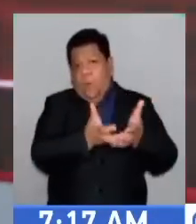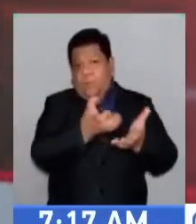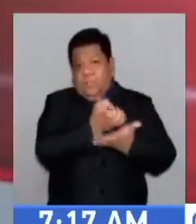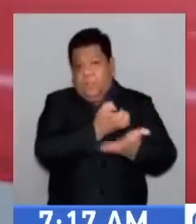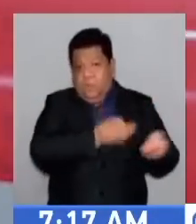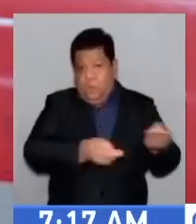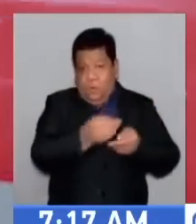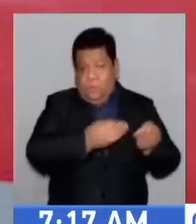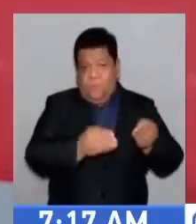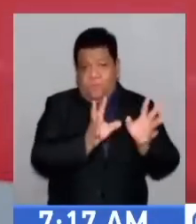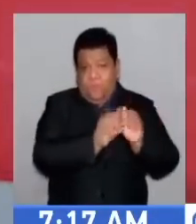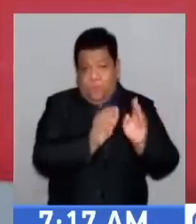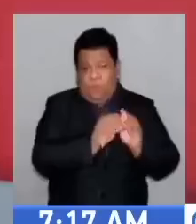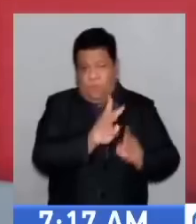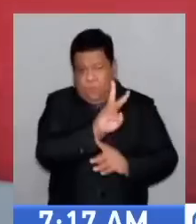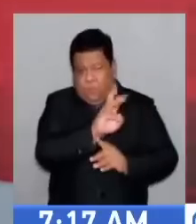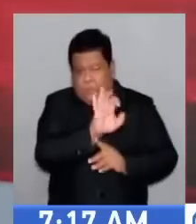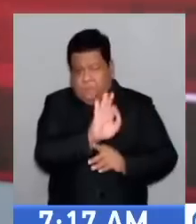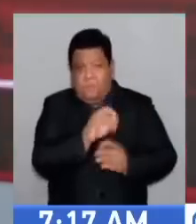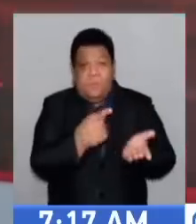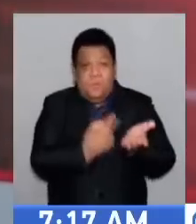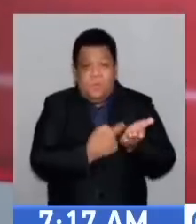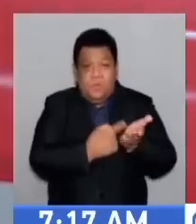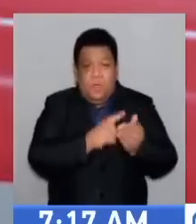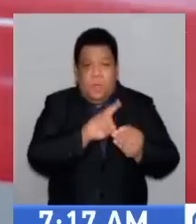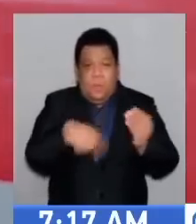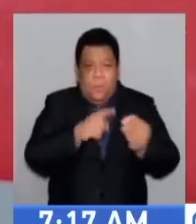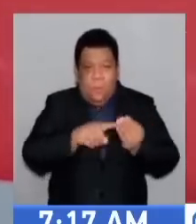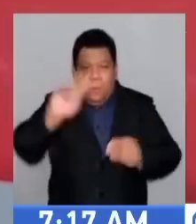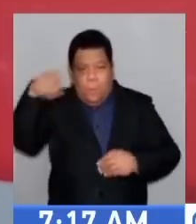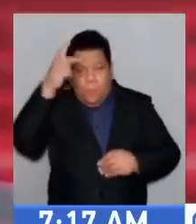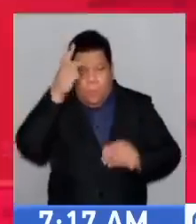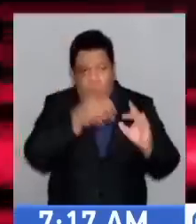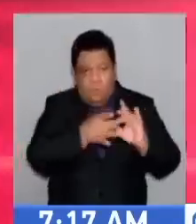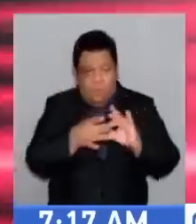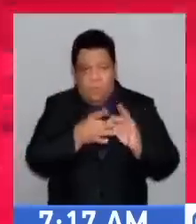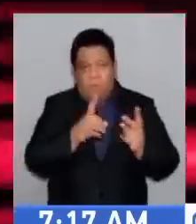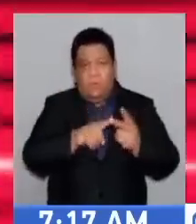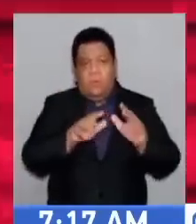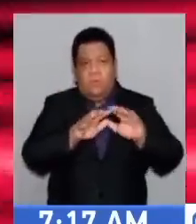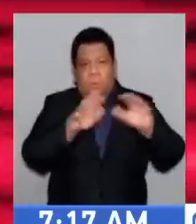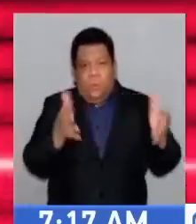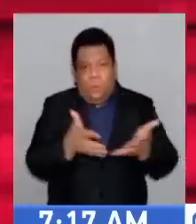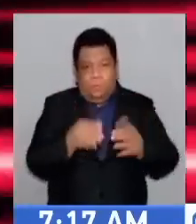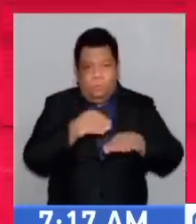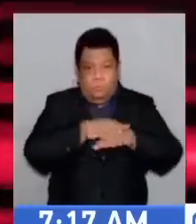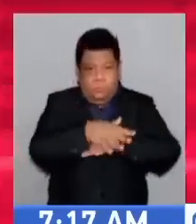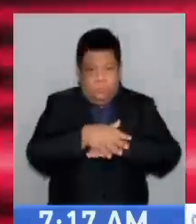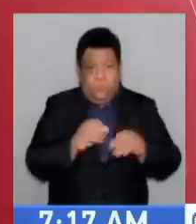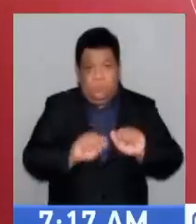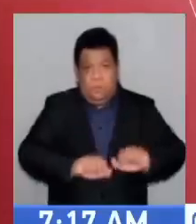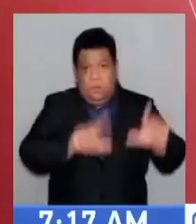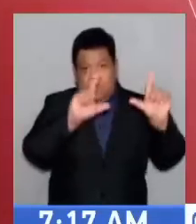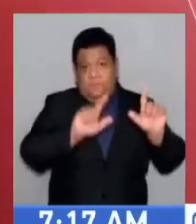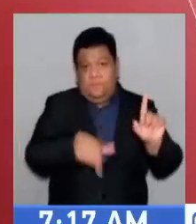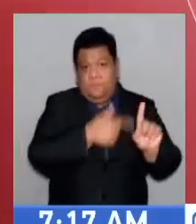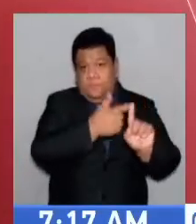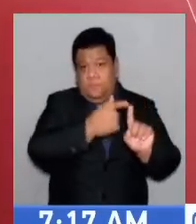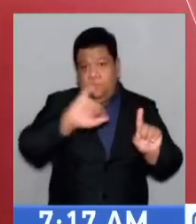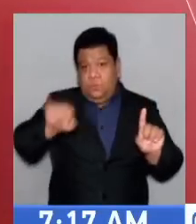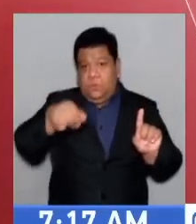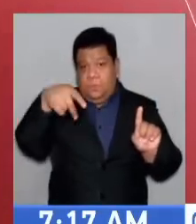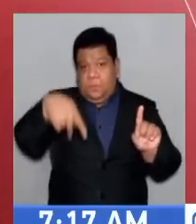nito sa globalisasyon. Mula sa Switzerland, may unang balita live si JP Soriano. JP, guten